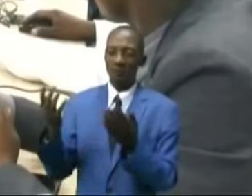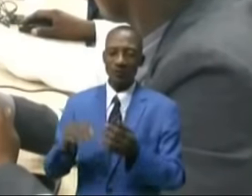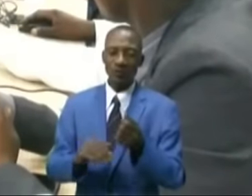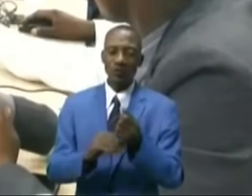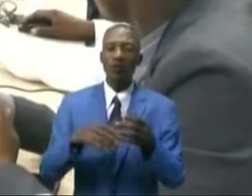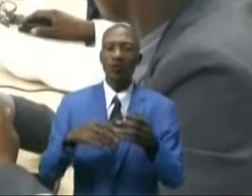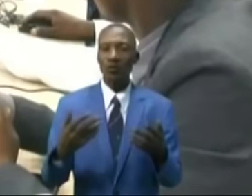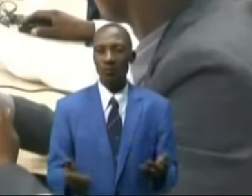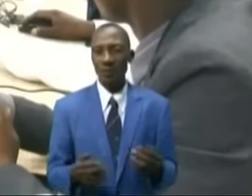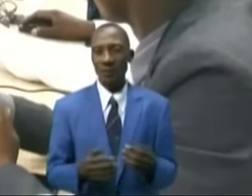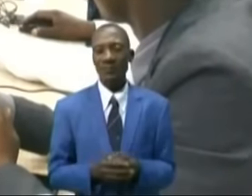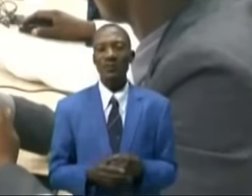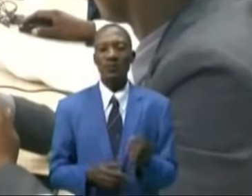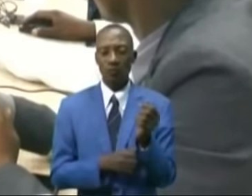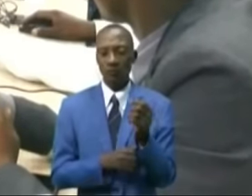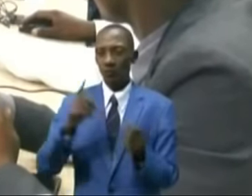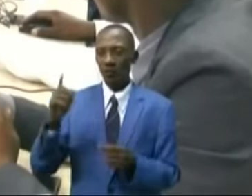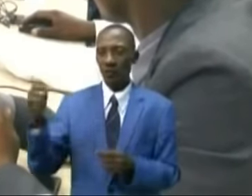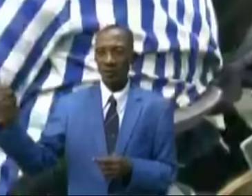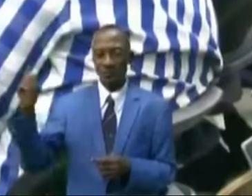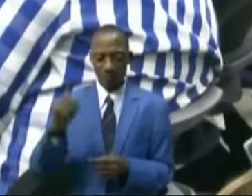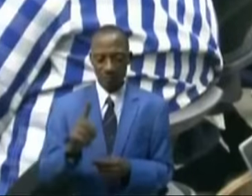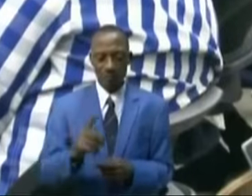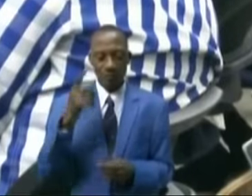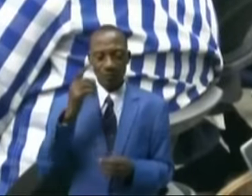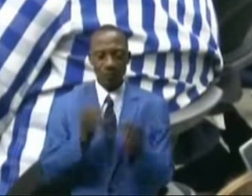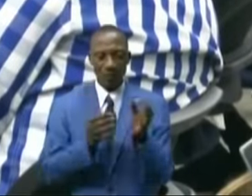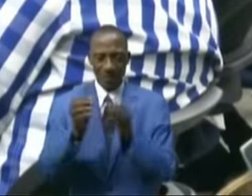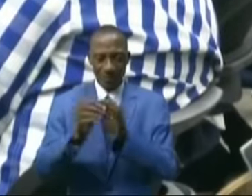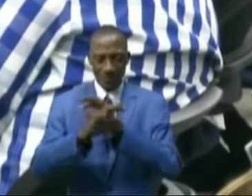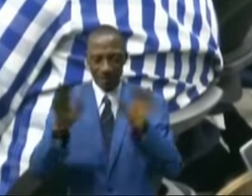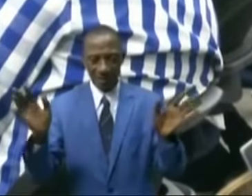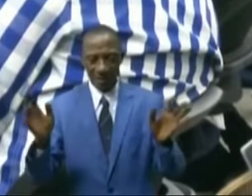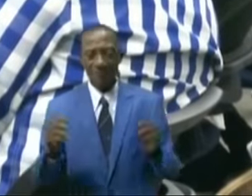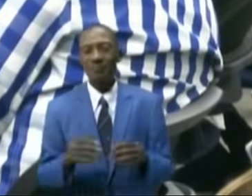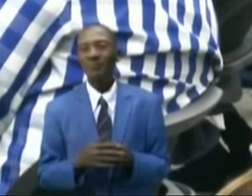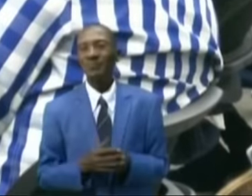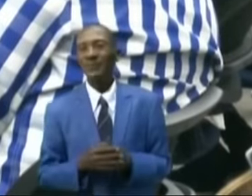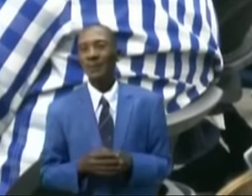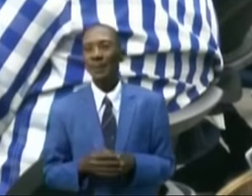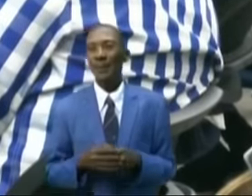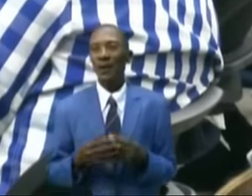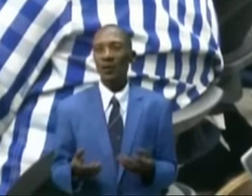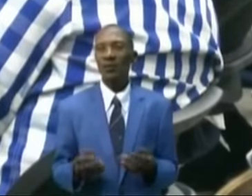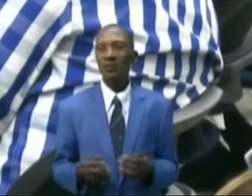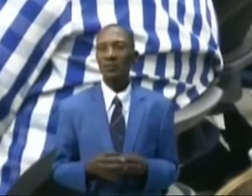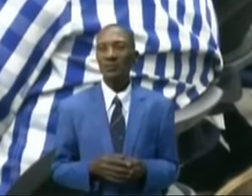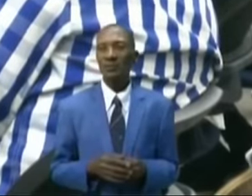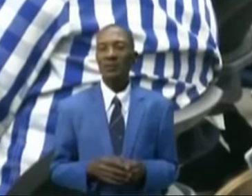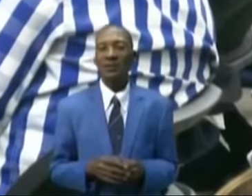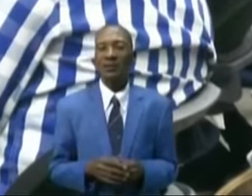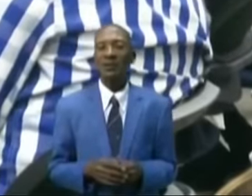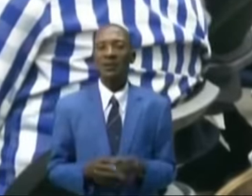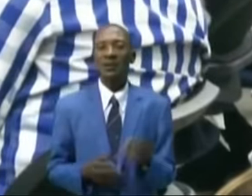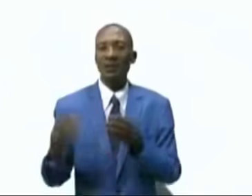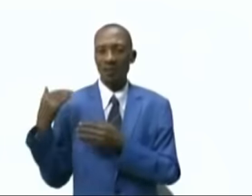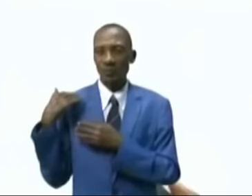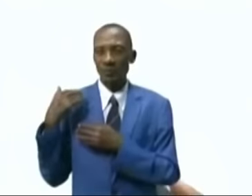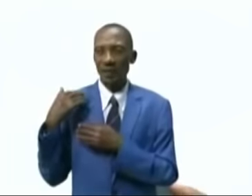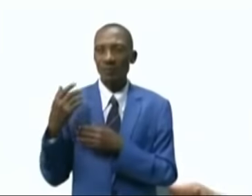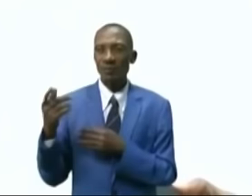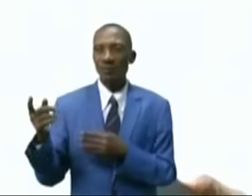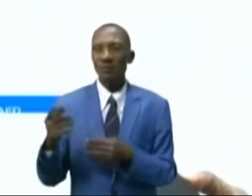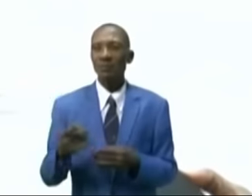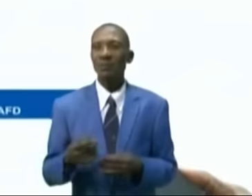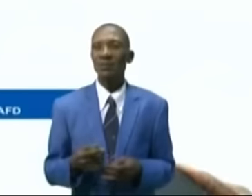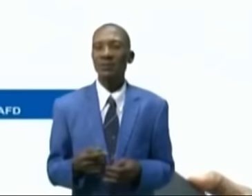de l'éclairage dans les deux camps. Satisfaite de cette rencontre, Safia Ibrahim revient sur les temps forts. C'est aujourd'hui